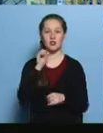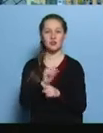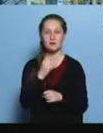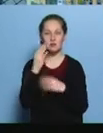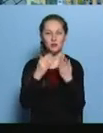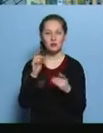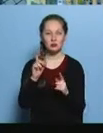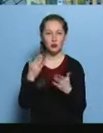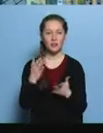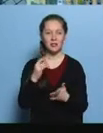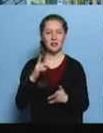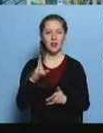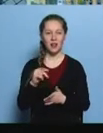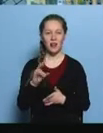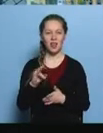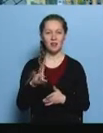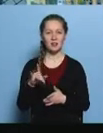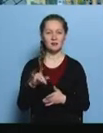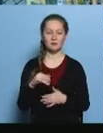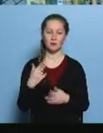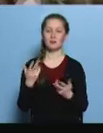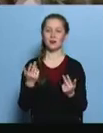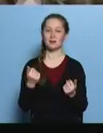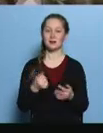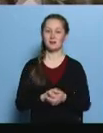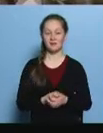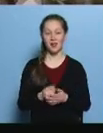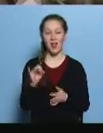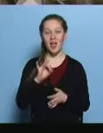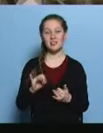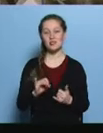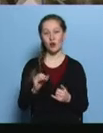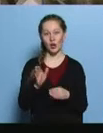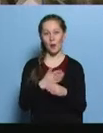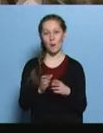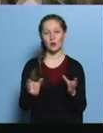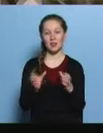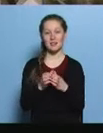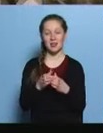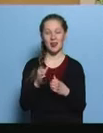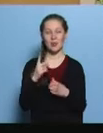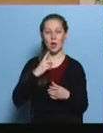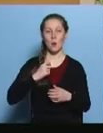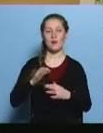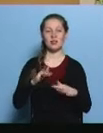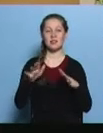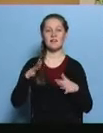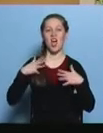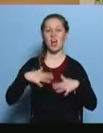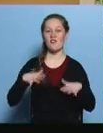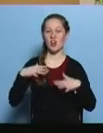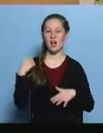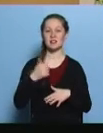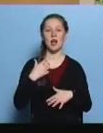говорите, с этого, с Канады? Мы говорим, да, с Канады. История участия спецподразделений в боевых действиях на Северном Кавказе – самая важная